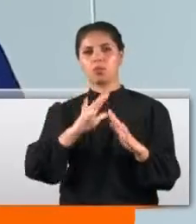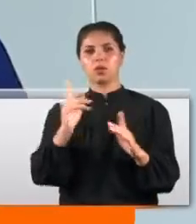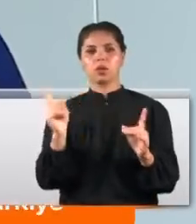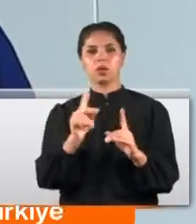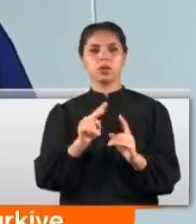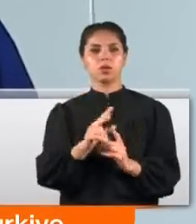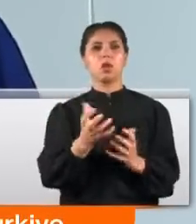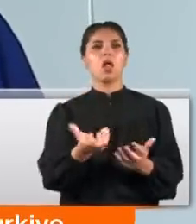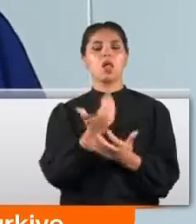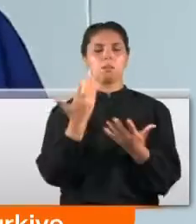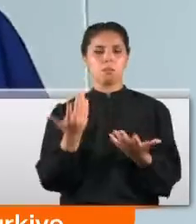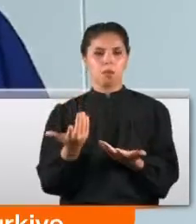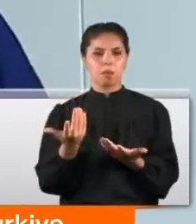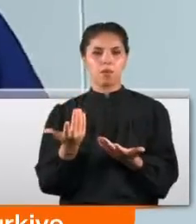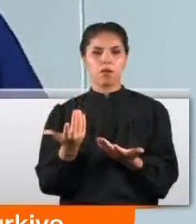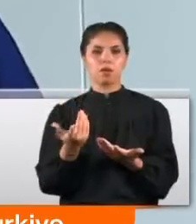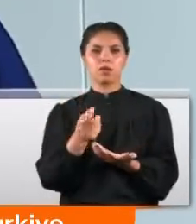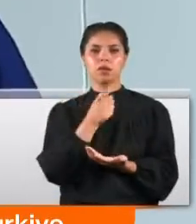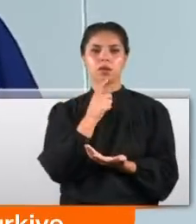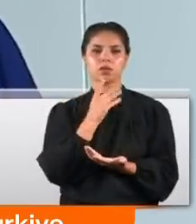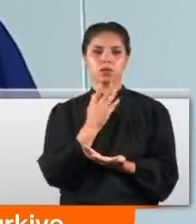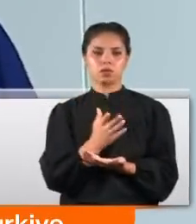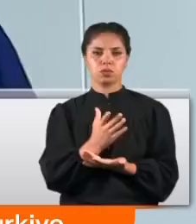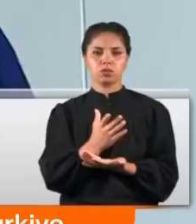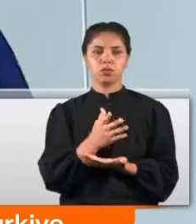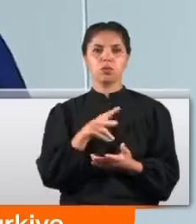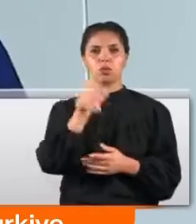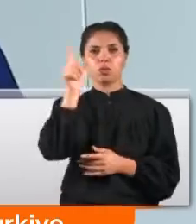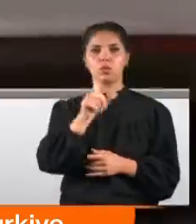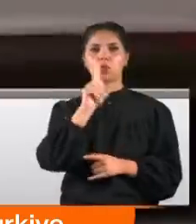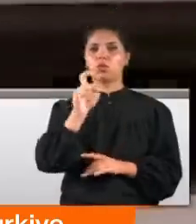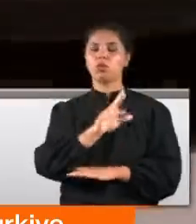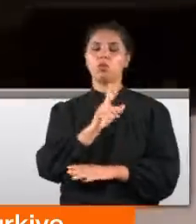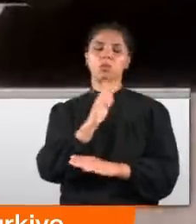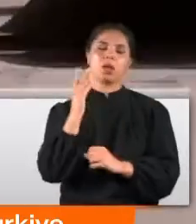mesafe almamak yanlış bir şey. Yolcuya soramayız.